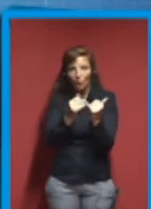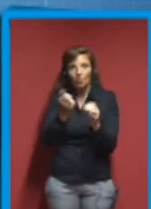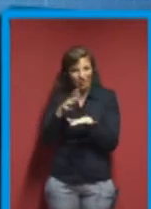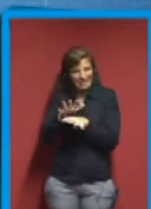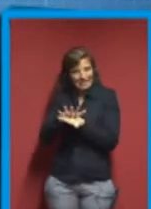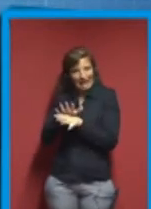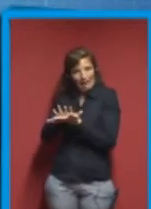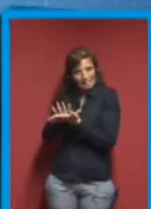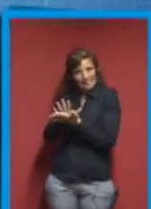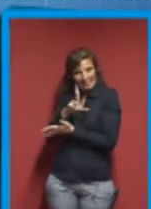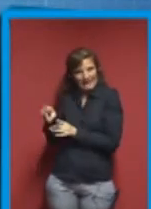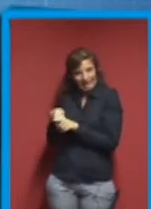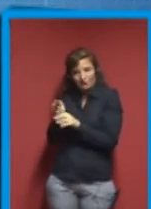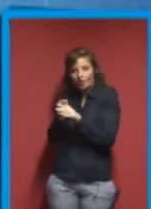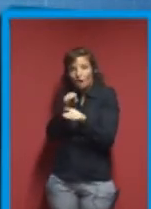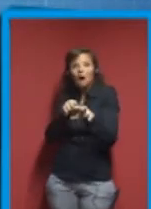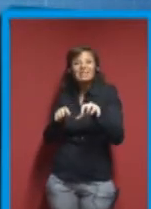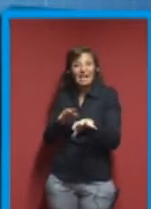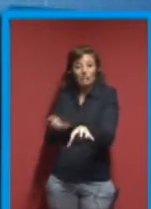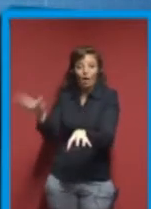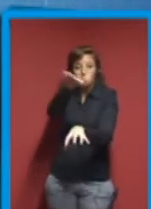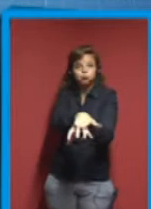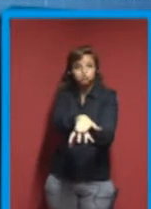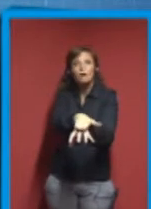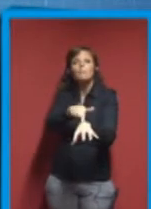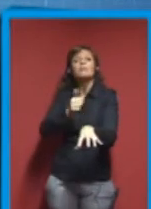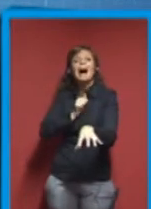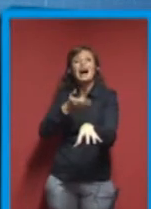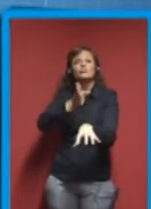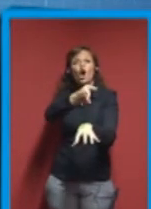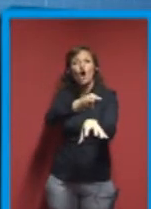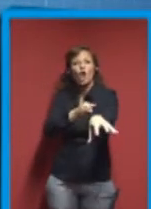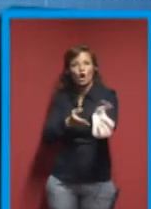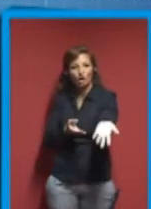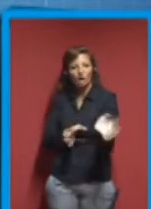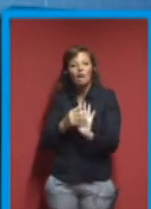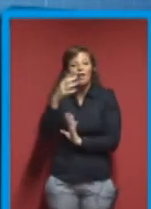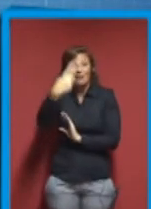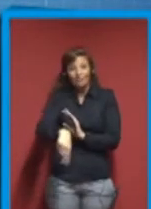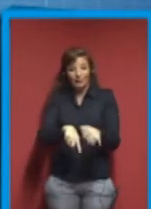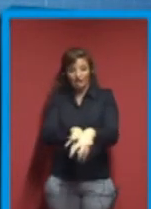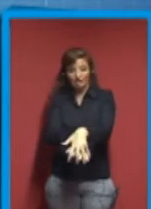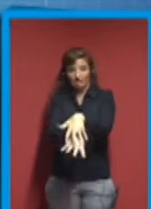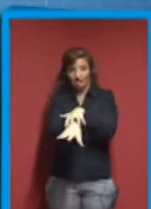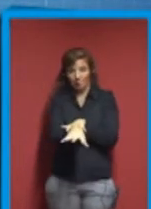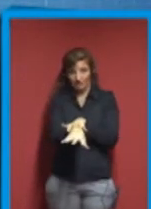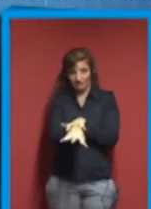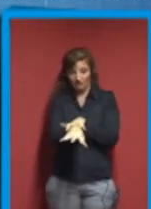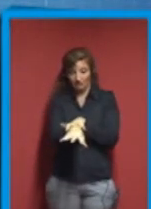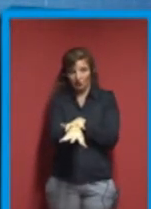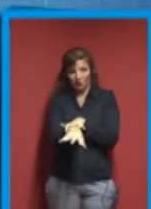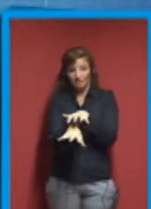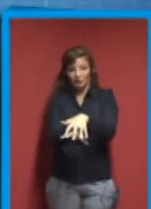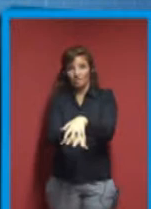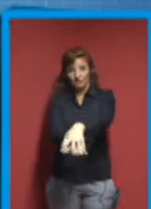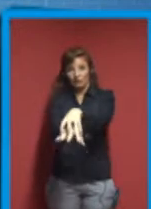questo scarafaggio che viaggia da solo. E questo è un dispositivo che per esempio